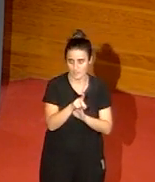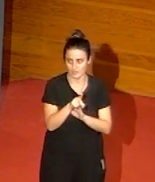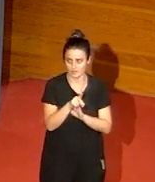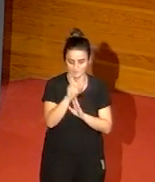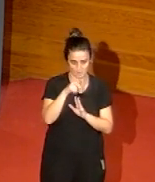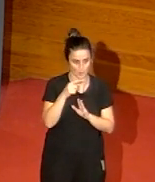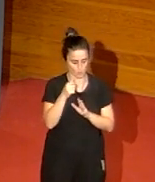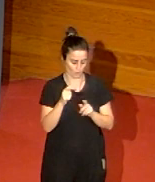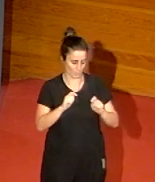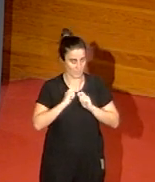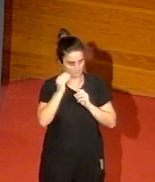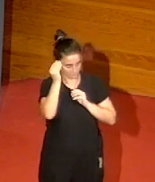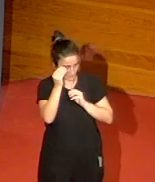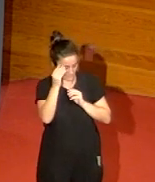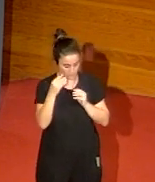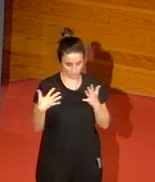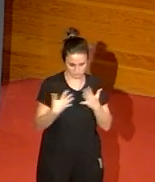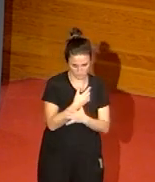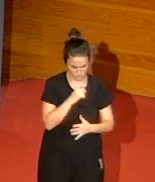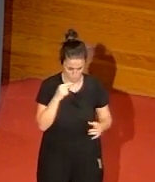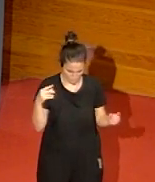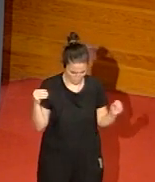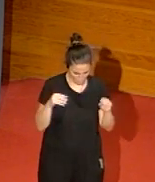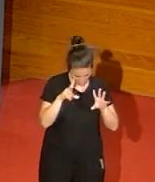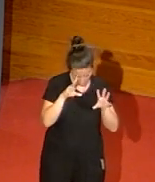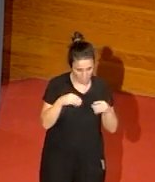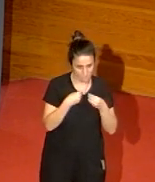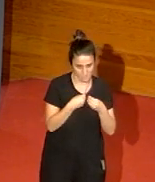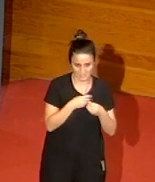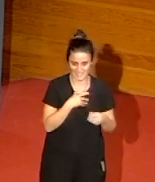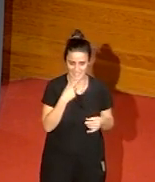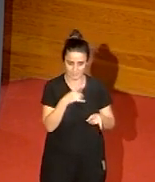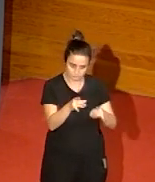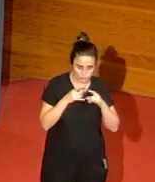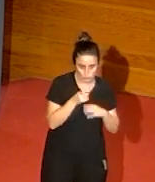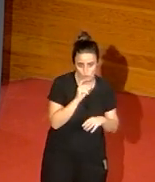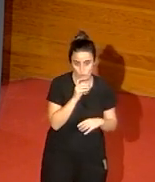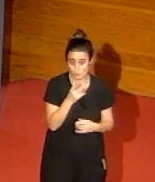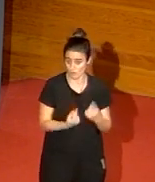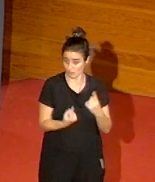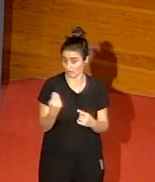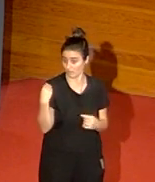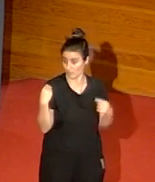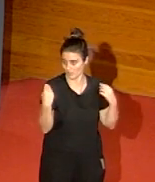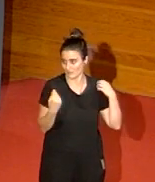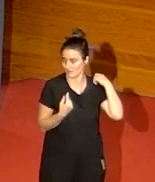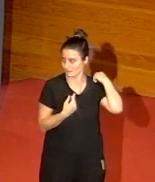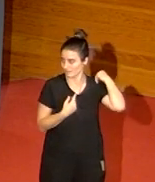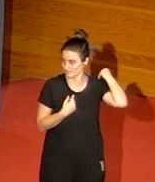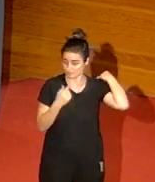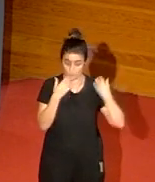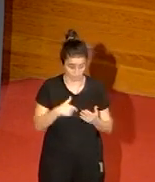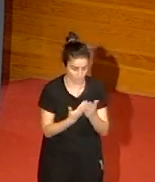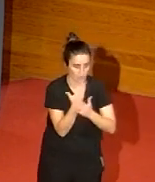eraman gaituela baita ere, ez? Eta da nola erakarri, niri galdetu izan diate egunotan jardunaldi hauek direla